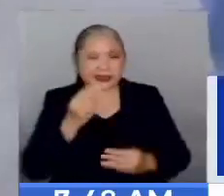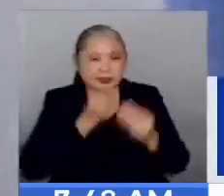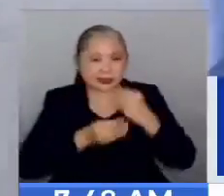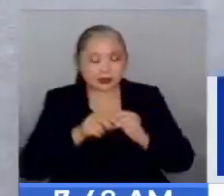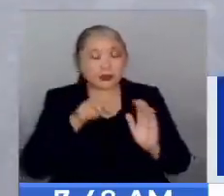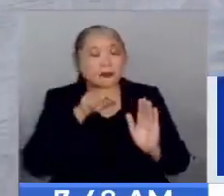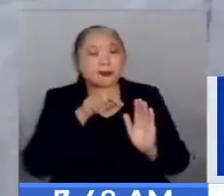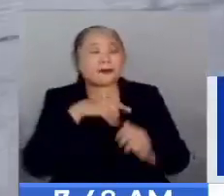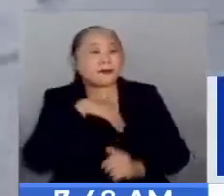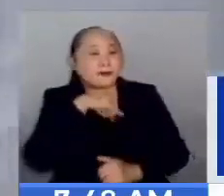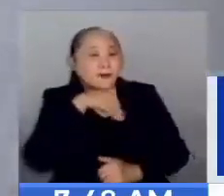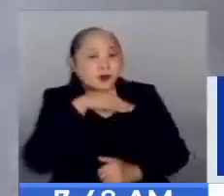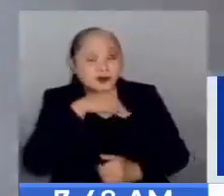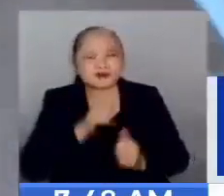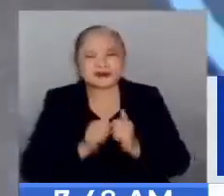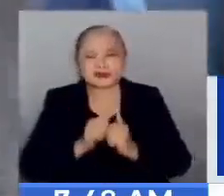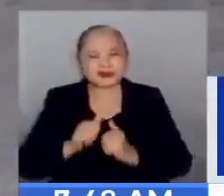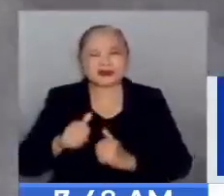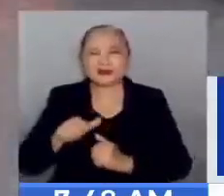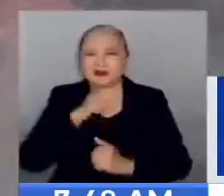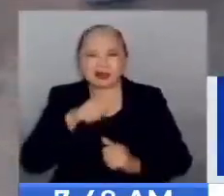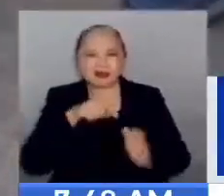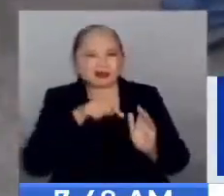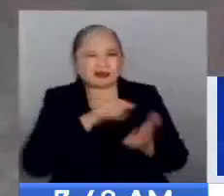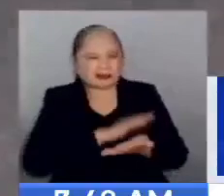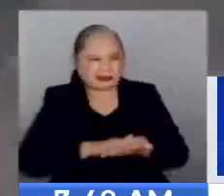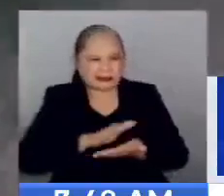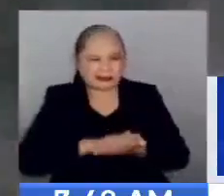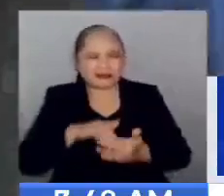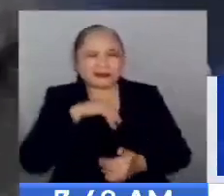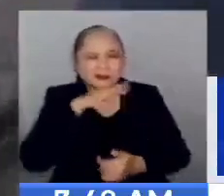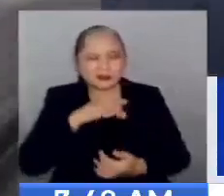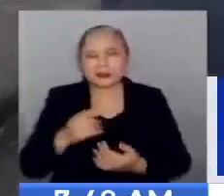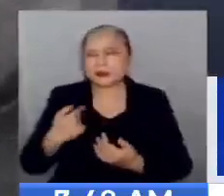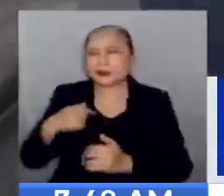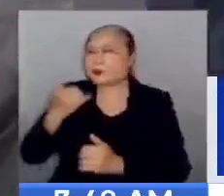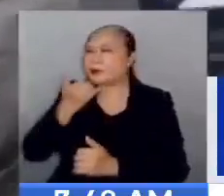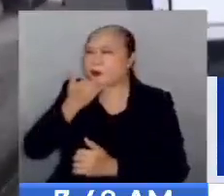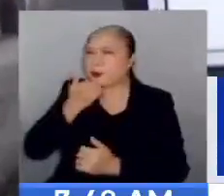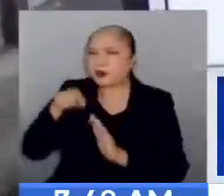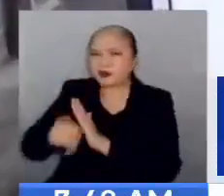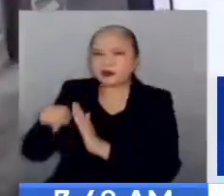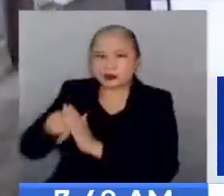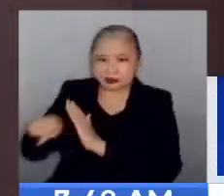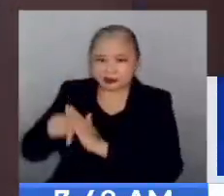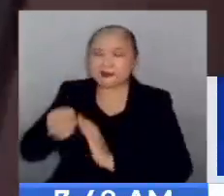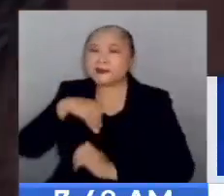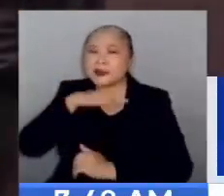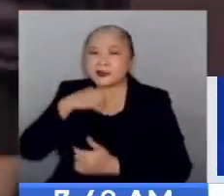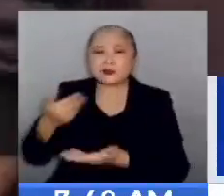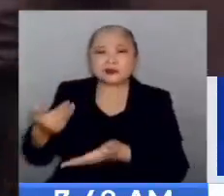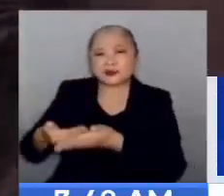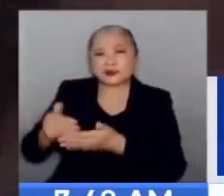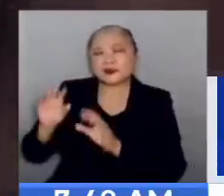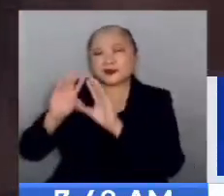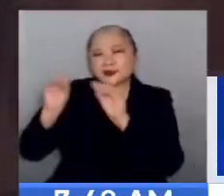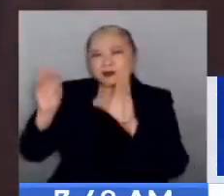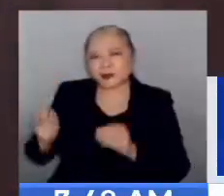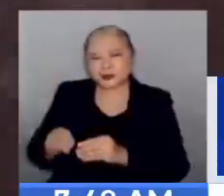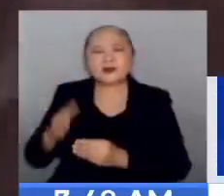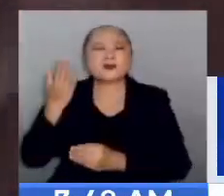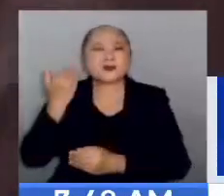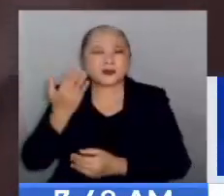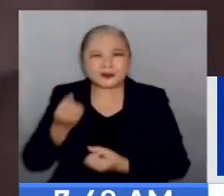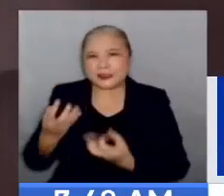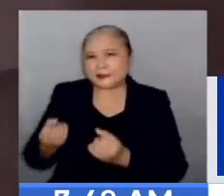meat. Madalas daw na dumarami ang illegal na nagkakatay ng baboy tuwing magpapasko dahil sa taas ng demand. Food poisoning, sasakitan tiyan